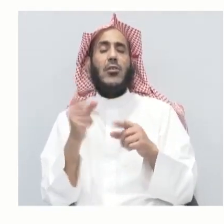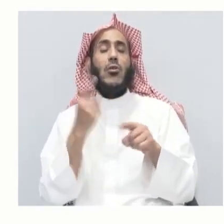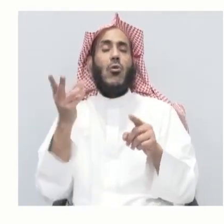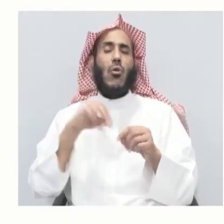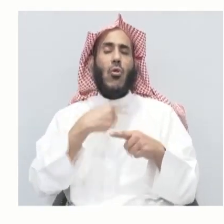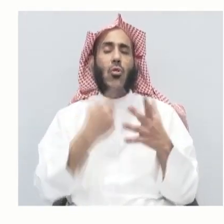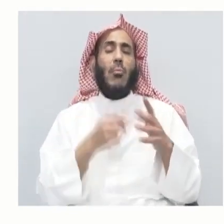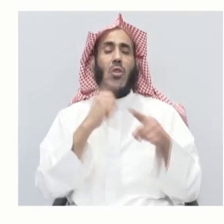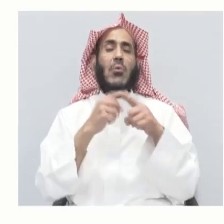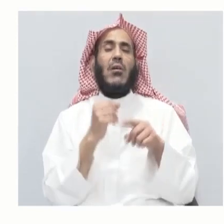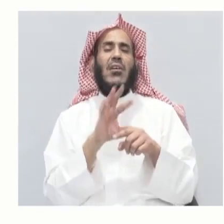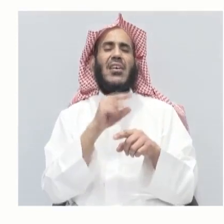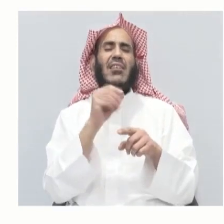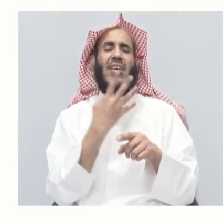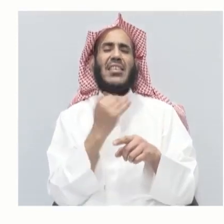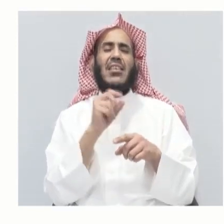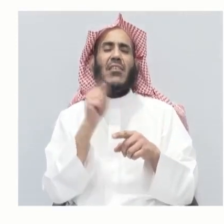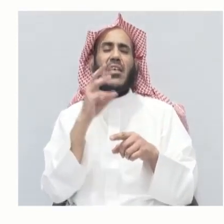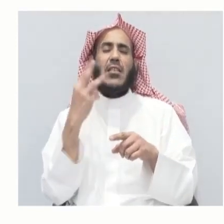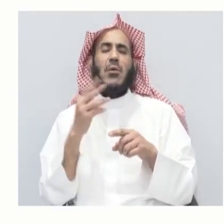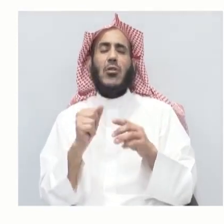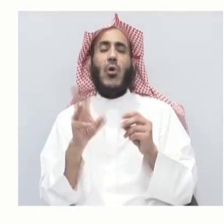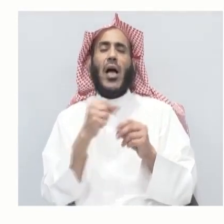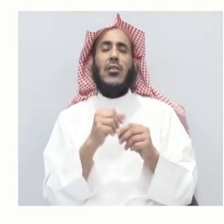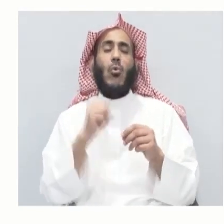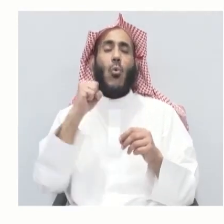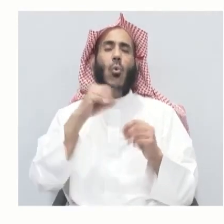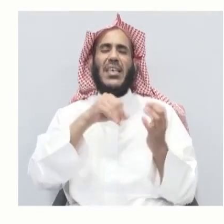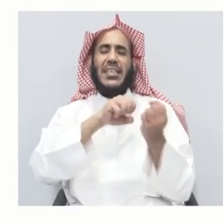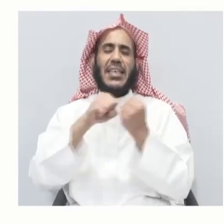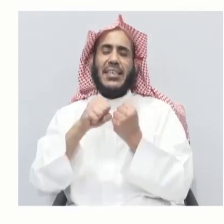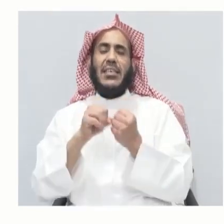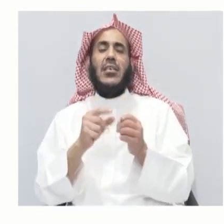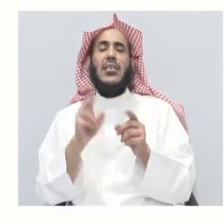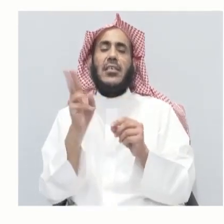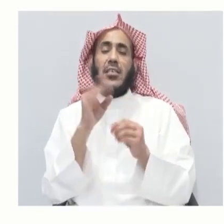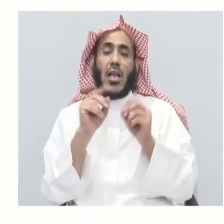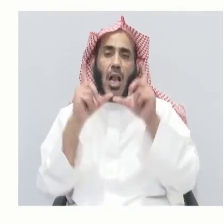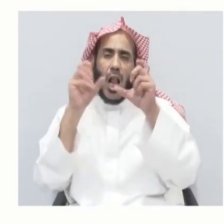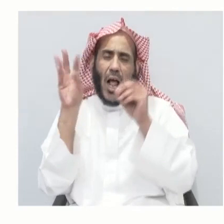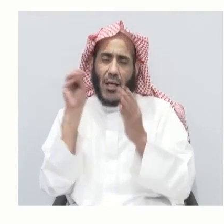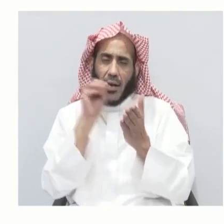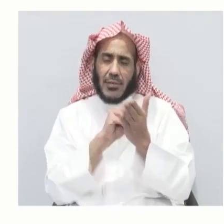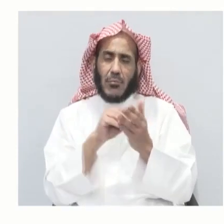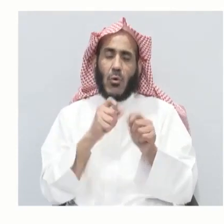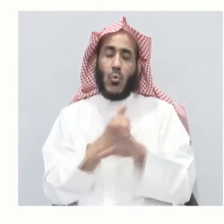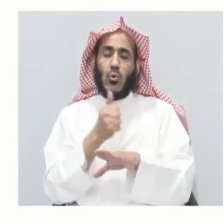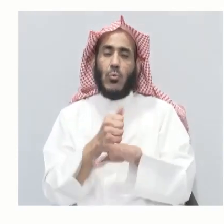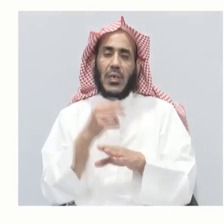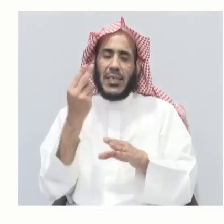اضربها في 9.8 هي ما تعادل قوه الشد ان اردت سجل هذه الرسمه واسلوب الرسم رسم ما في